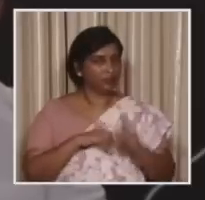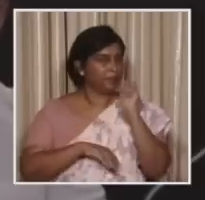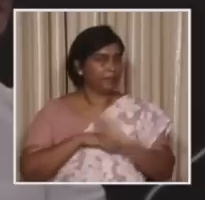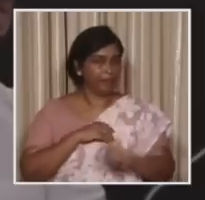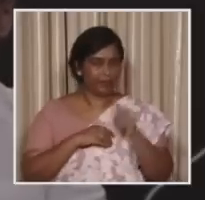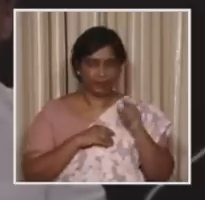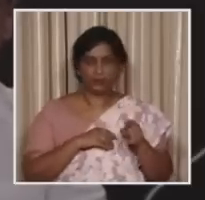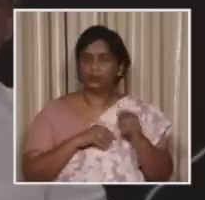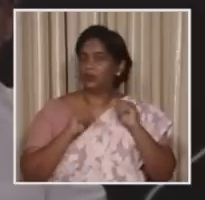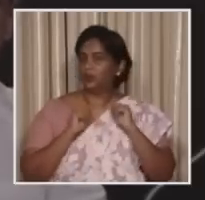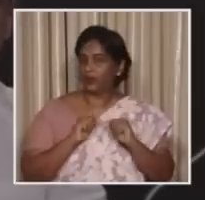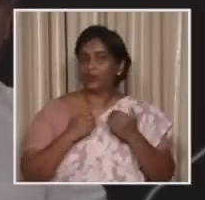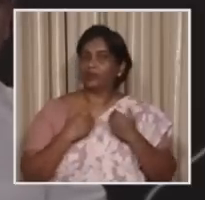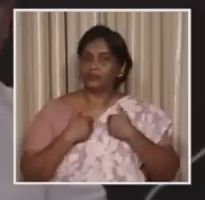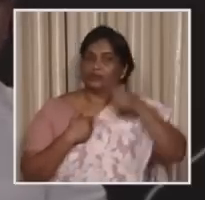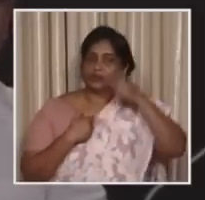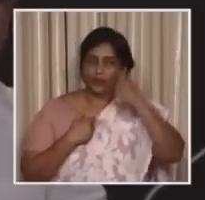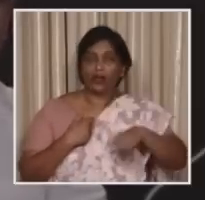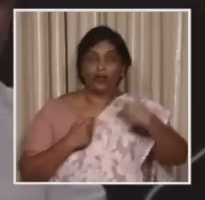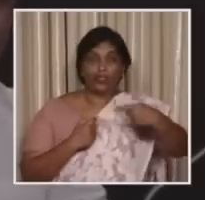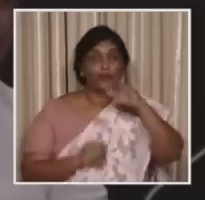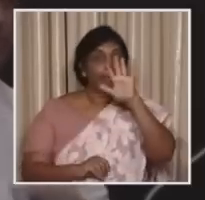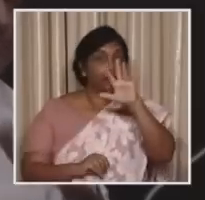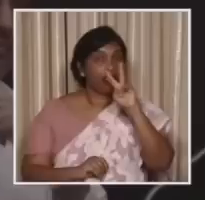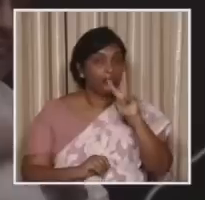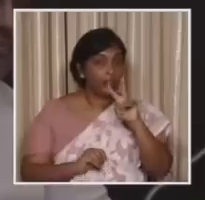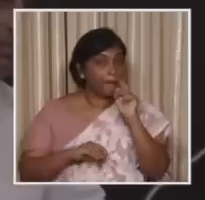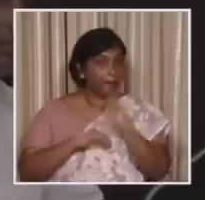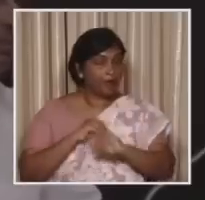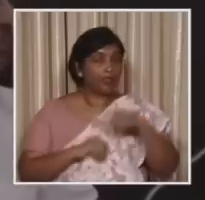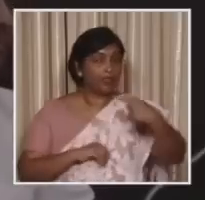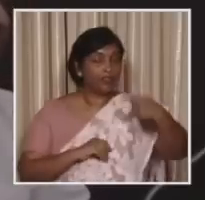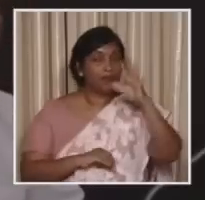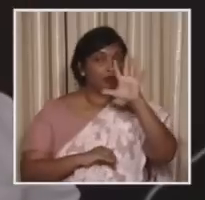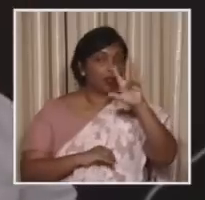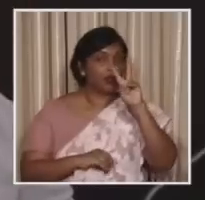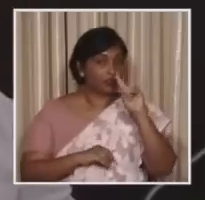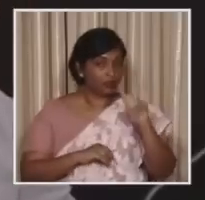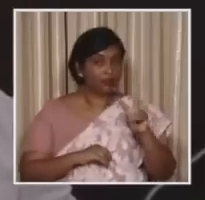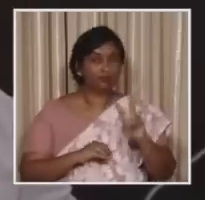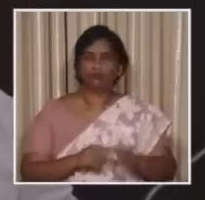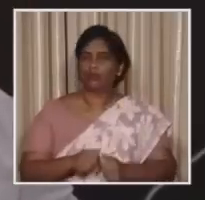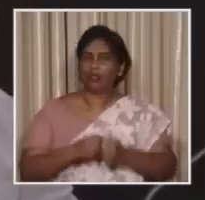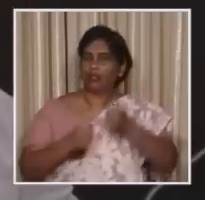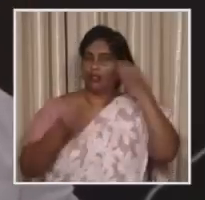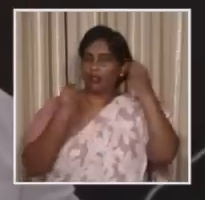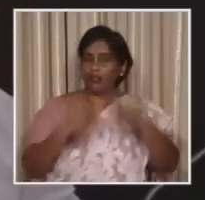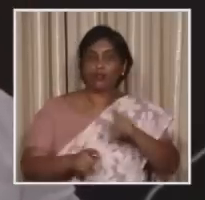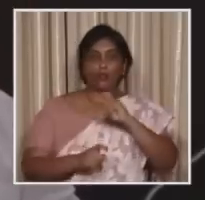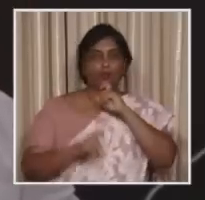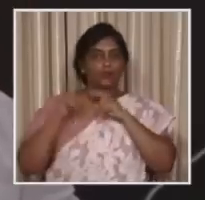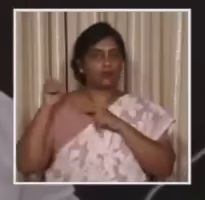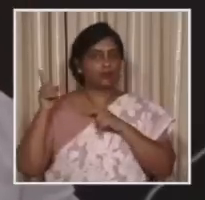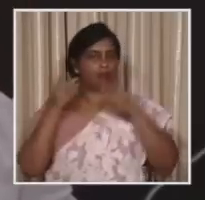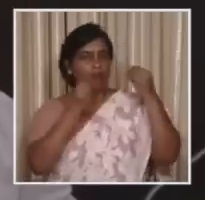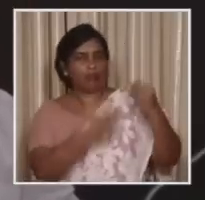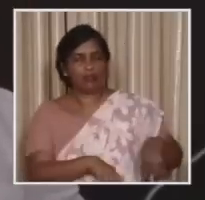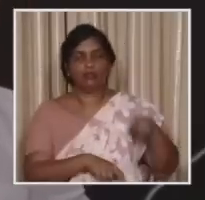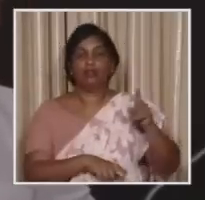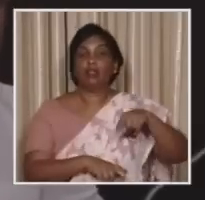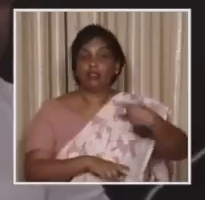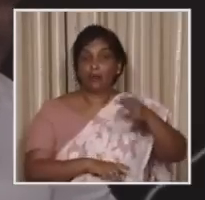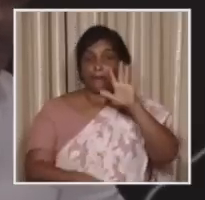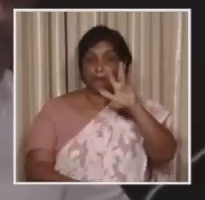kumantrana mokada api dakka dawas 52 e kumantrane Dawas panas deke kumantane asar takuna adikar ne diri. E dawas taras